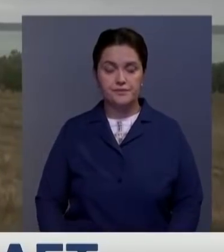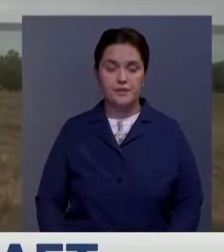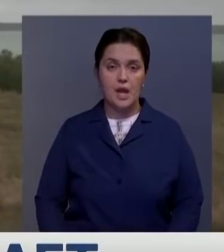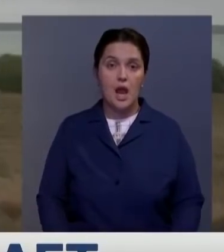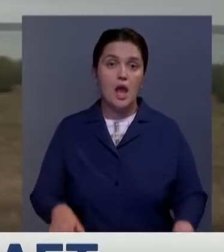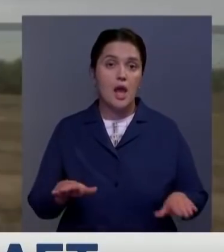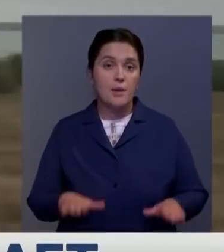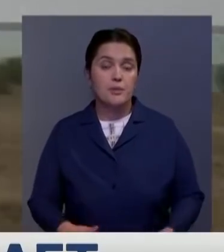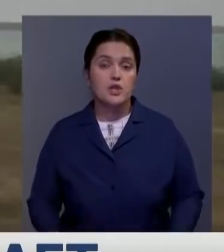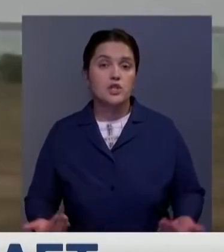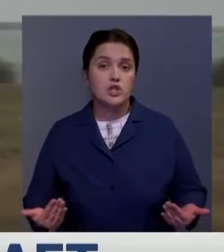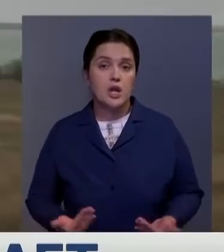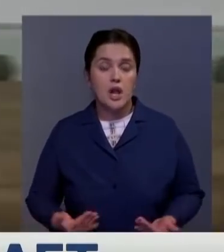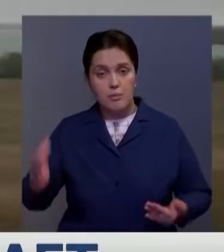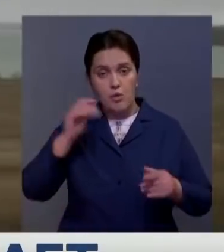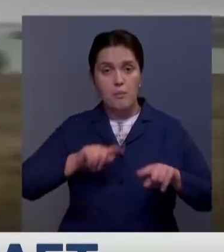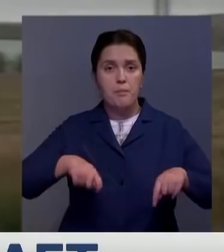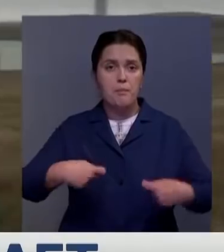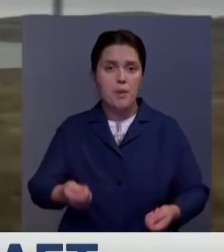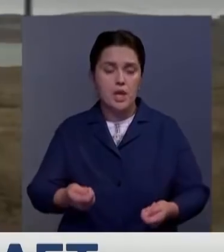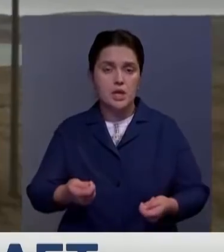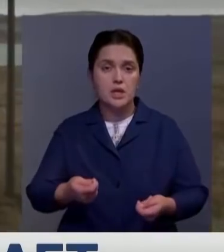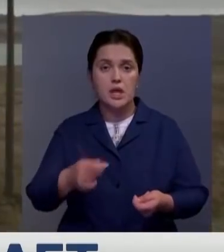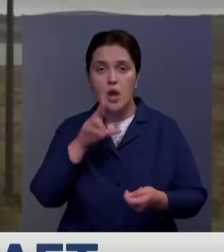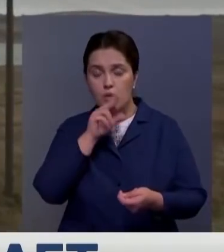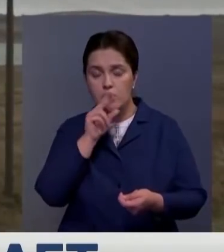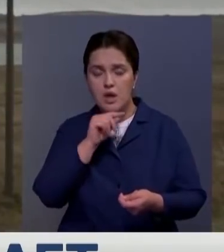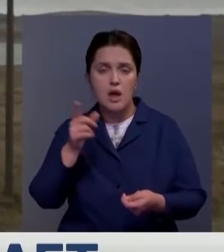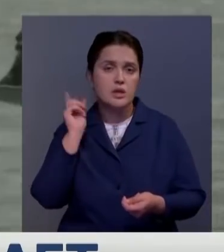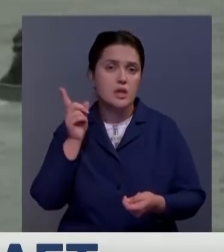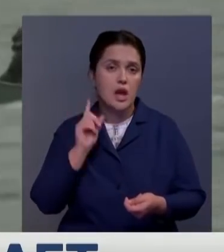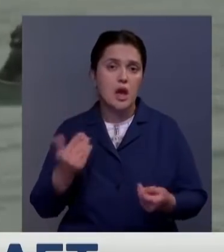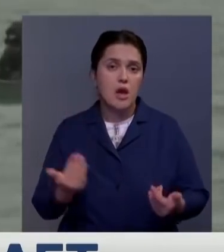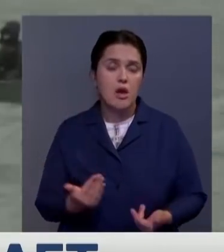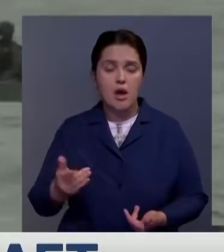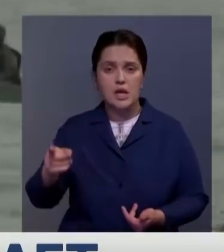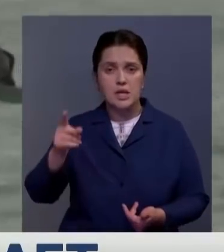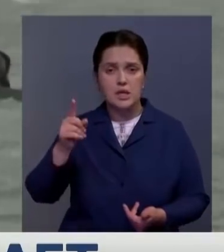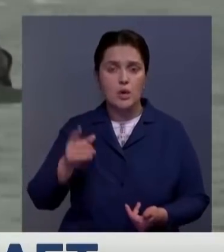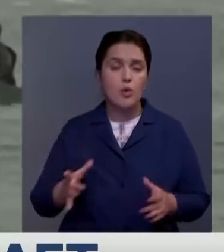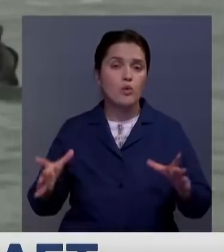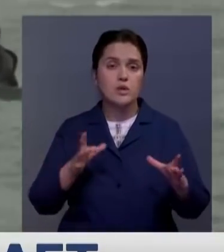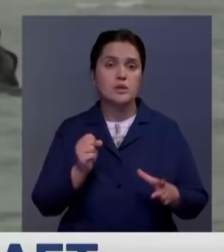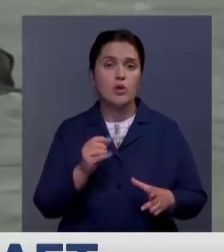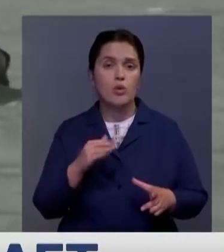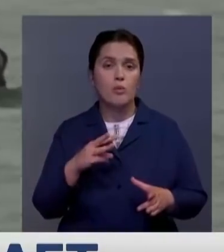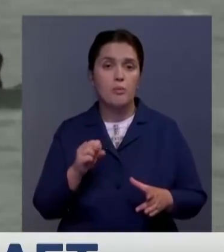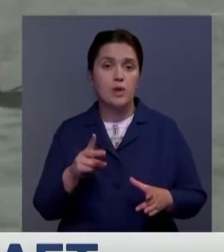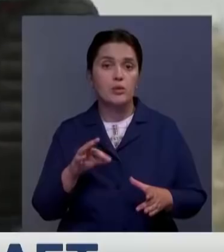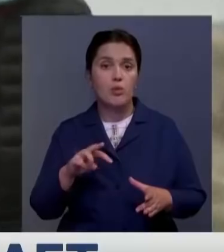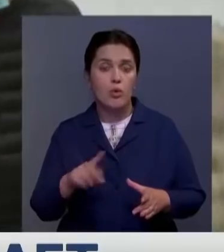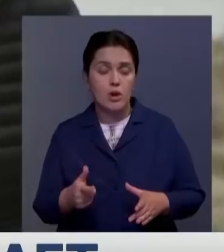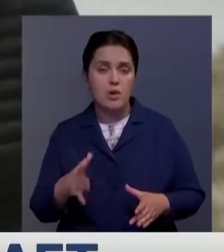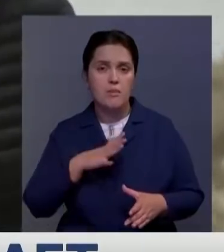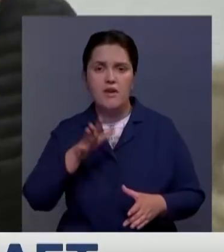Местные жители помнят переданные из уст старожилов села истории, как легендарное озеро Сау-Малколь помогло сельчанам справиться с голодом